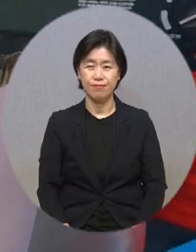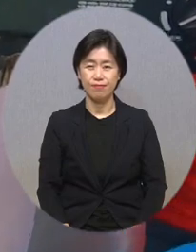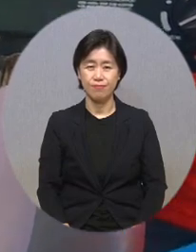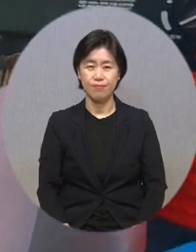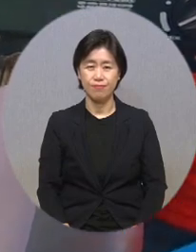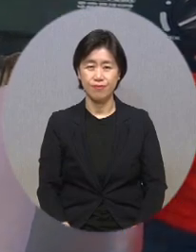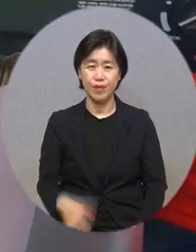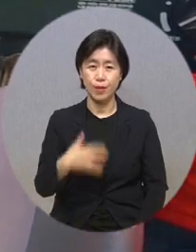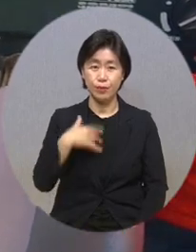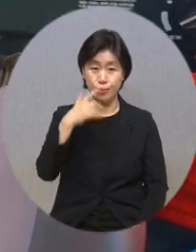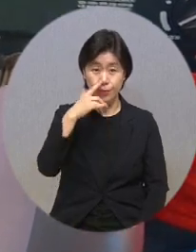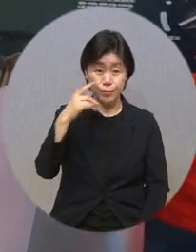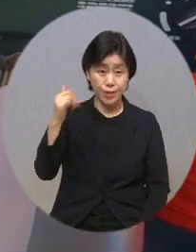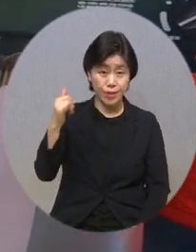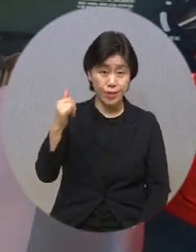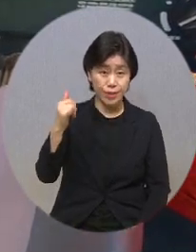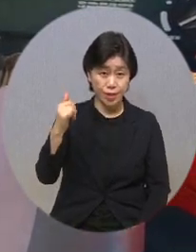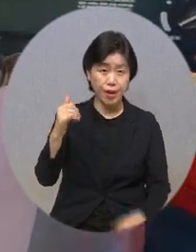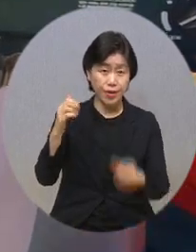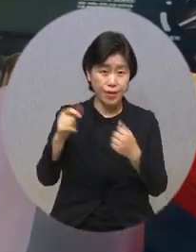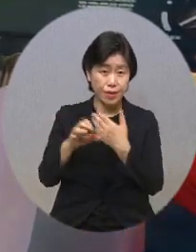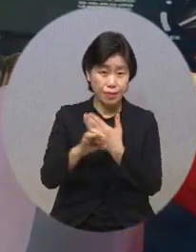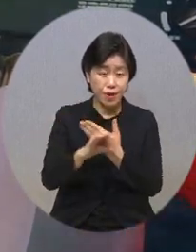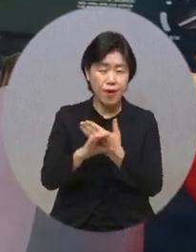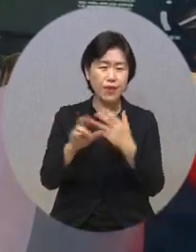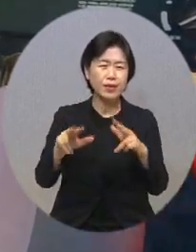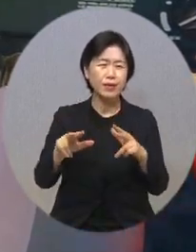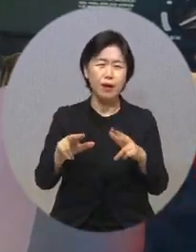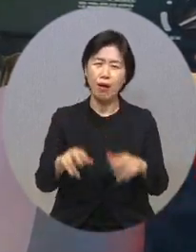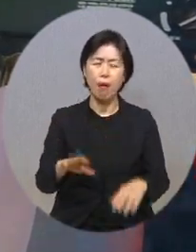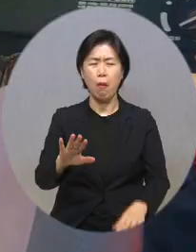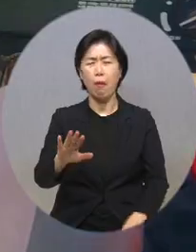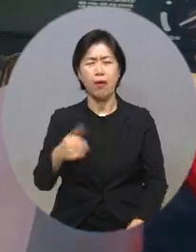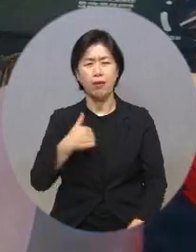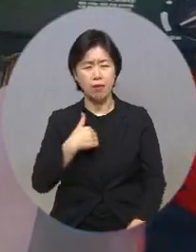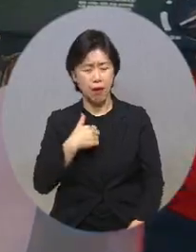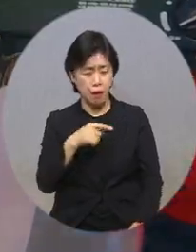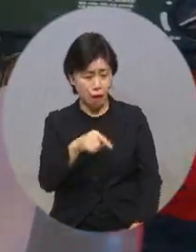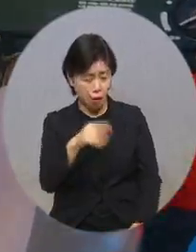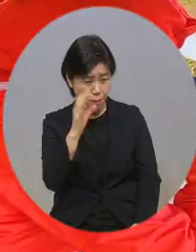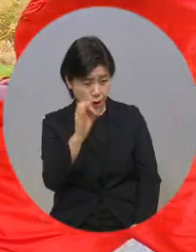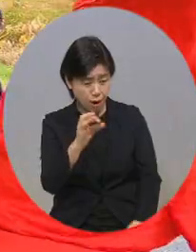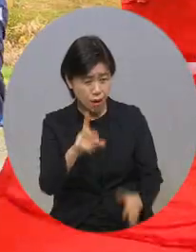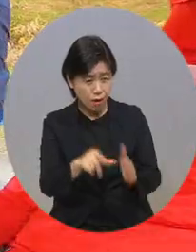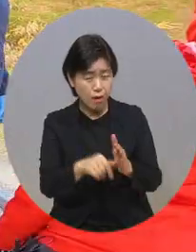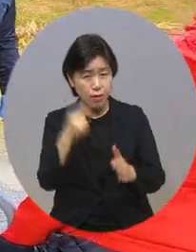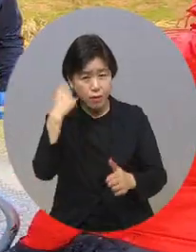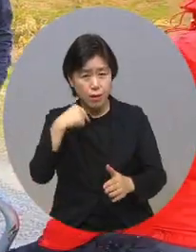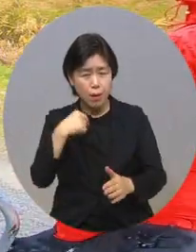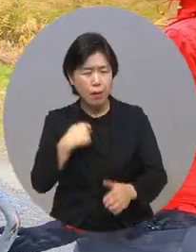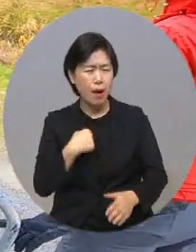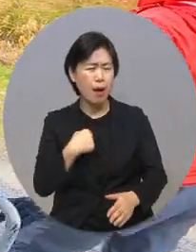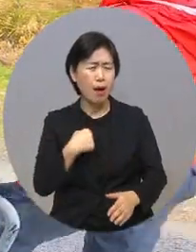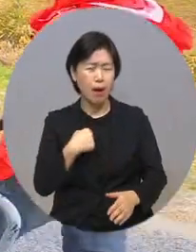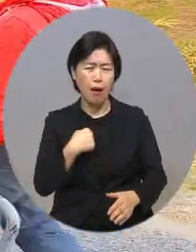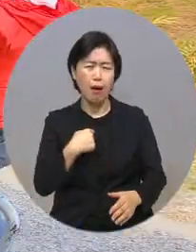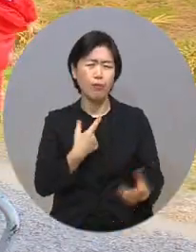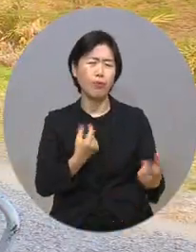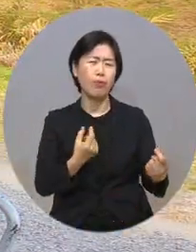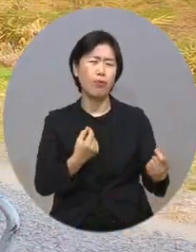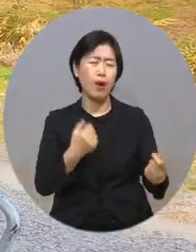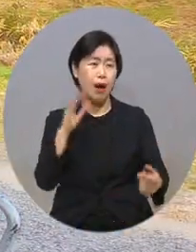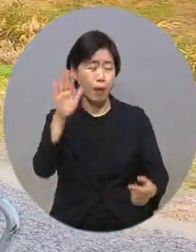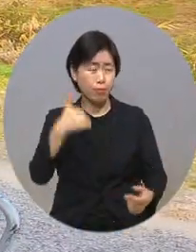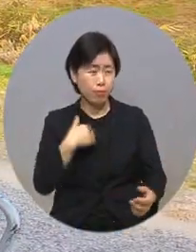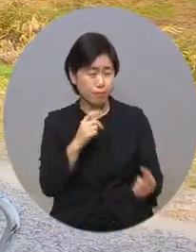지금 클럽하우스로 돌아가셨어요. 아니 나는 어떤 느낌이냐면 남일 같지가 않은 거야. 아, 내가 저 나중에 저 나도 벌어질